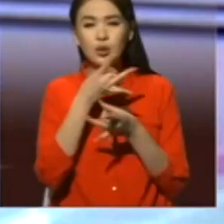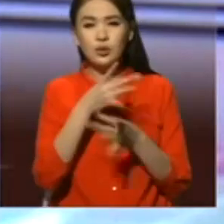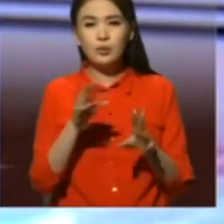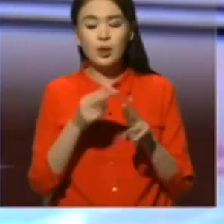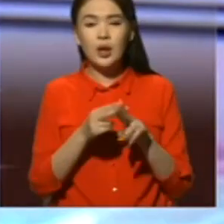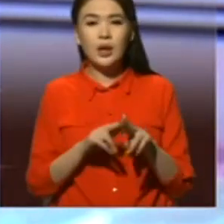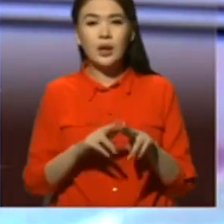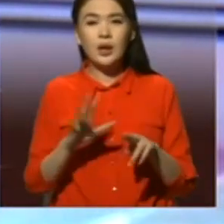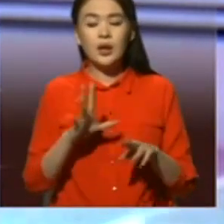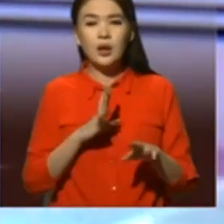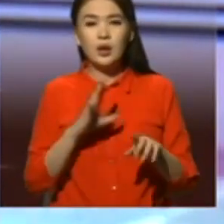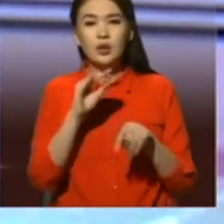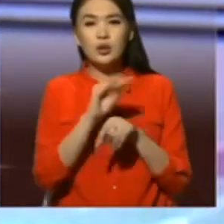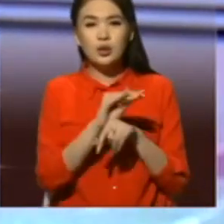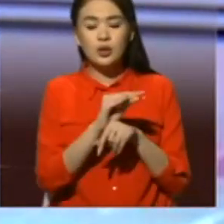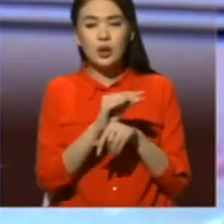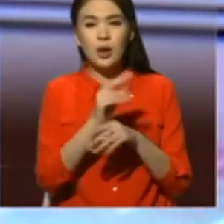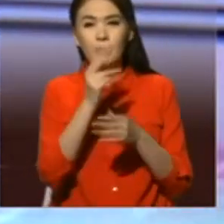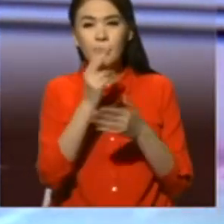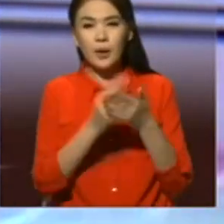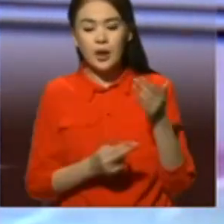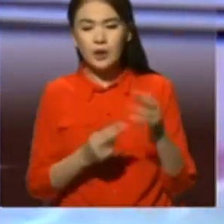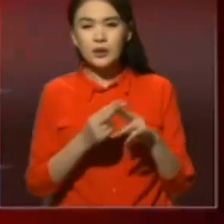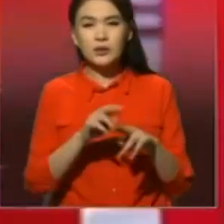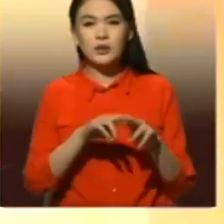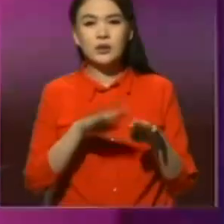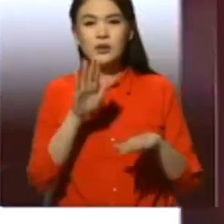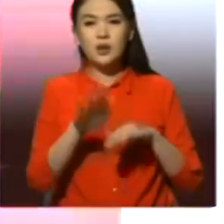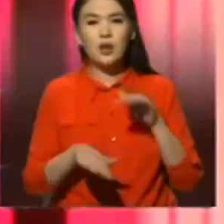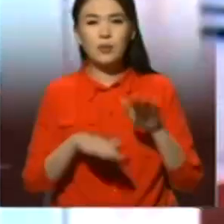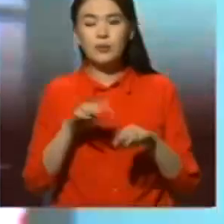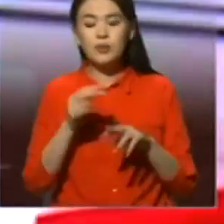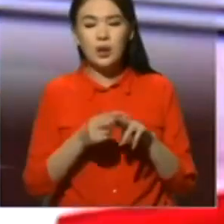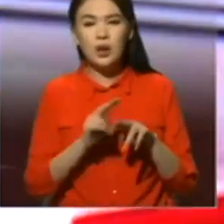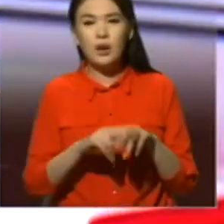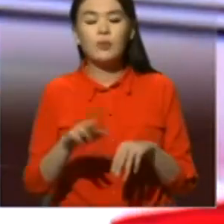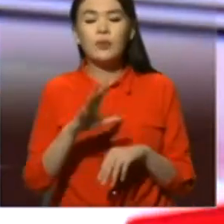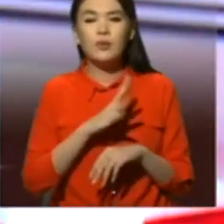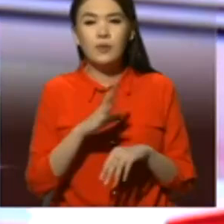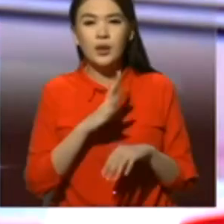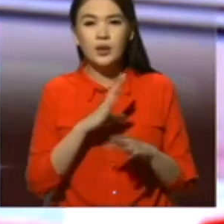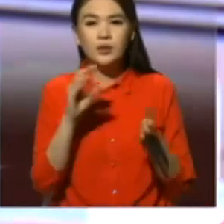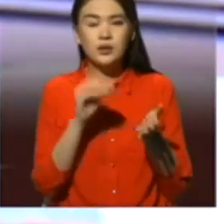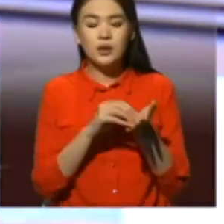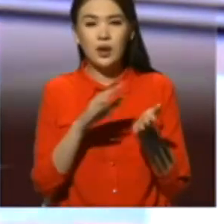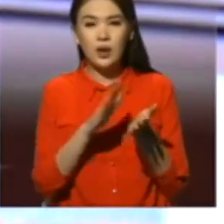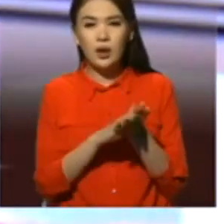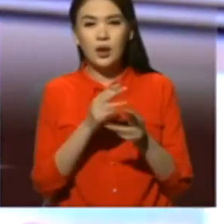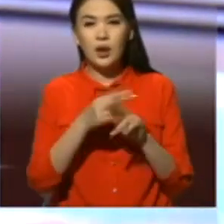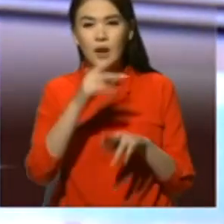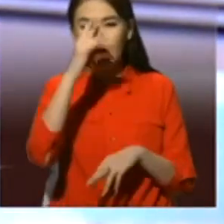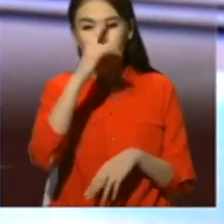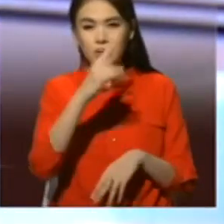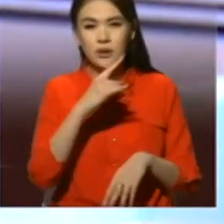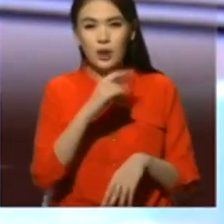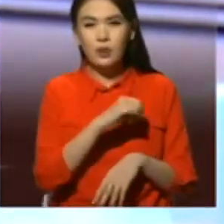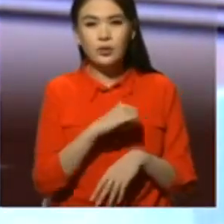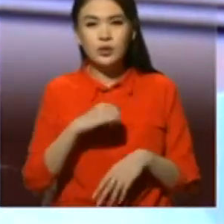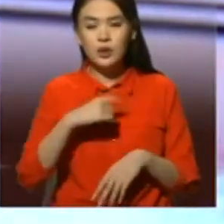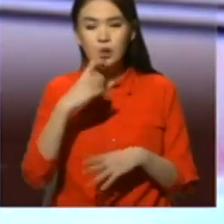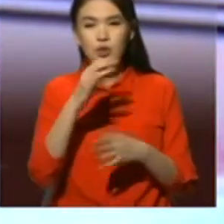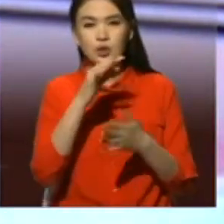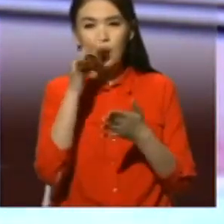біз сүрініп қалғанды таптап кететін дәрежеге жеттік. Сүрінбейтін қазақ өзі айтады,